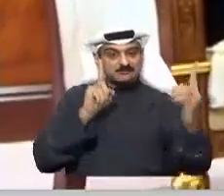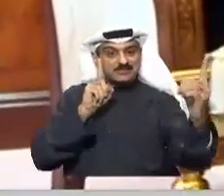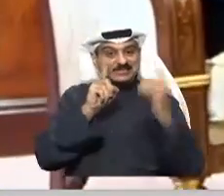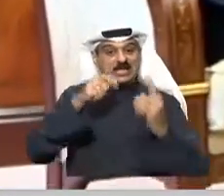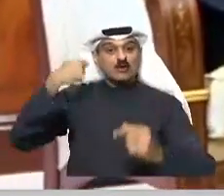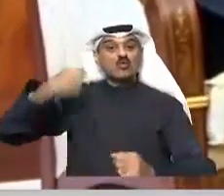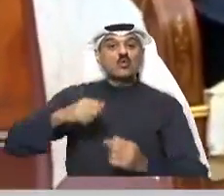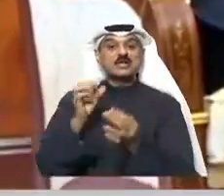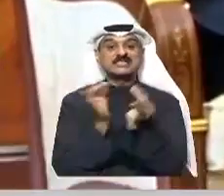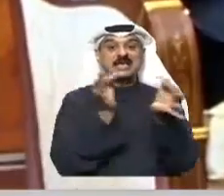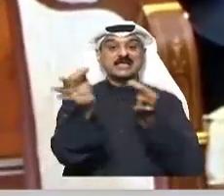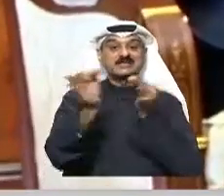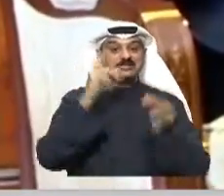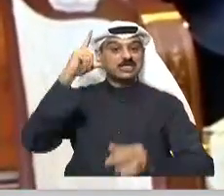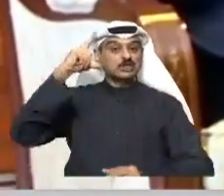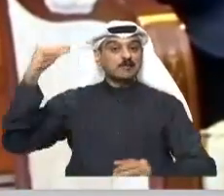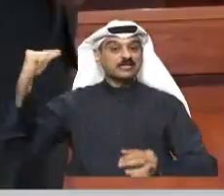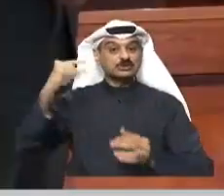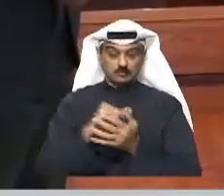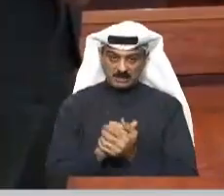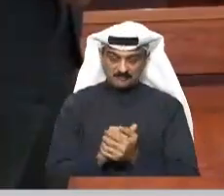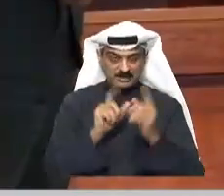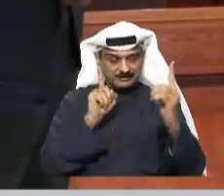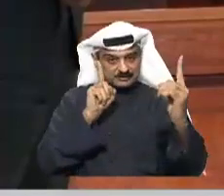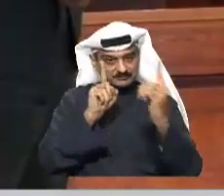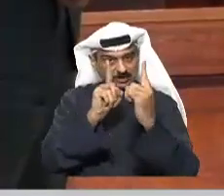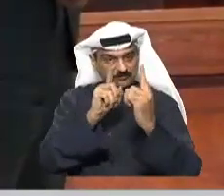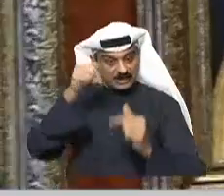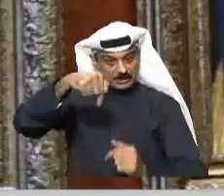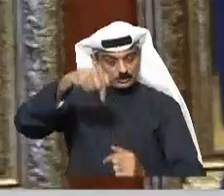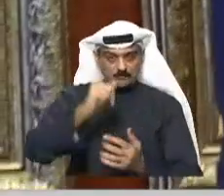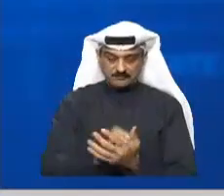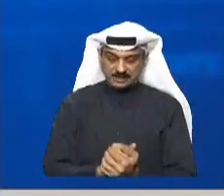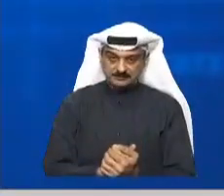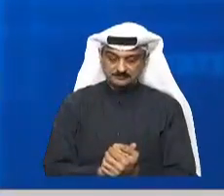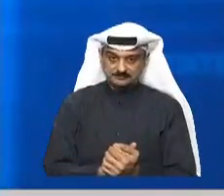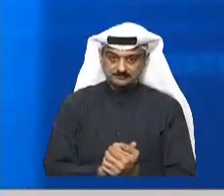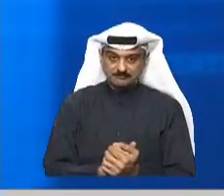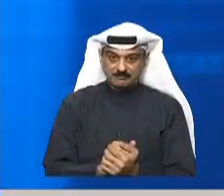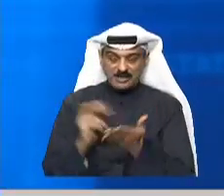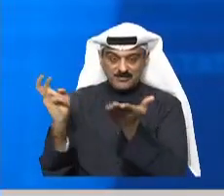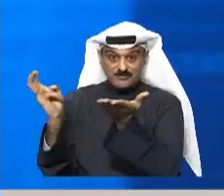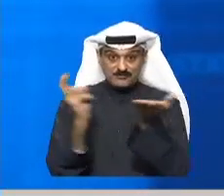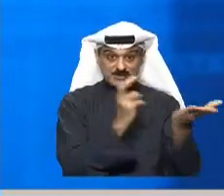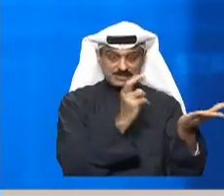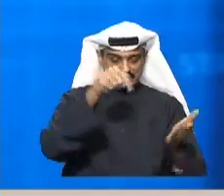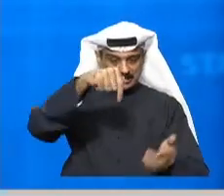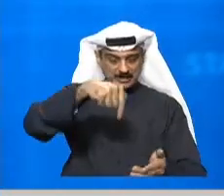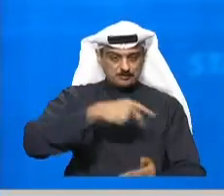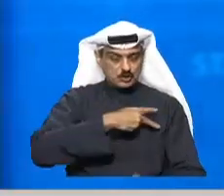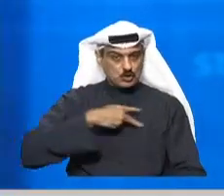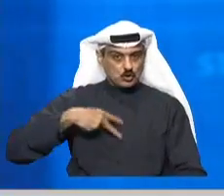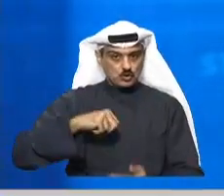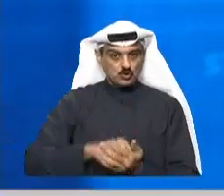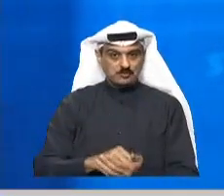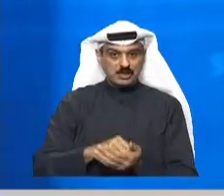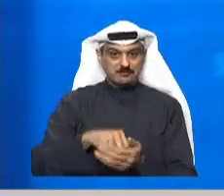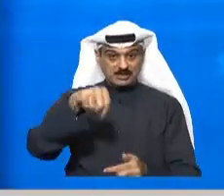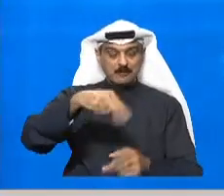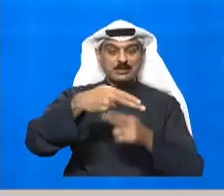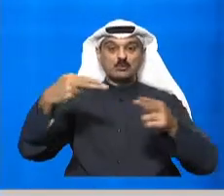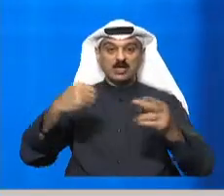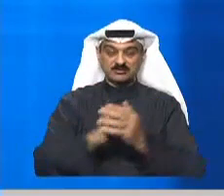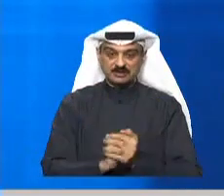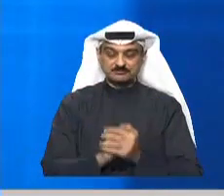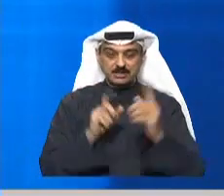الفيدرالية محمود شيخ فارح اليوم بمناسبة زيارته الرسمية إلى دولة الكويت. كما تم